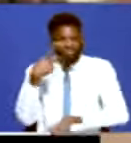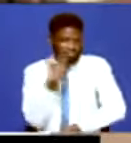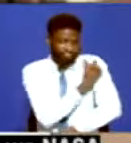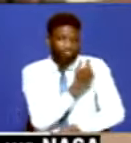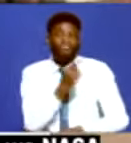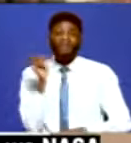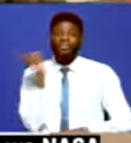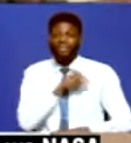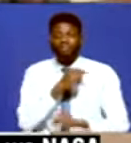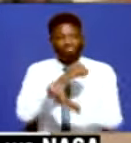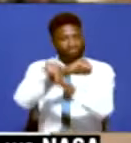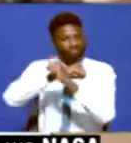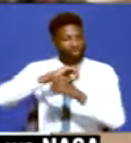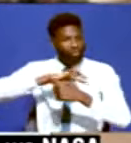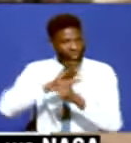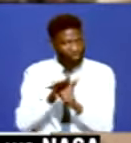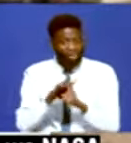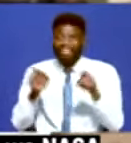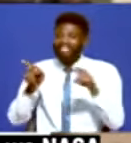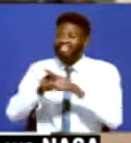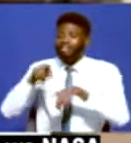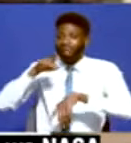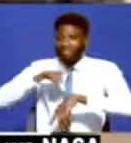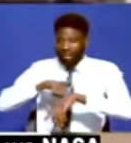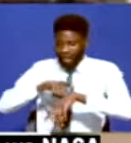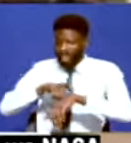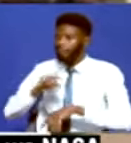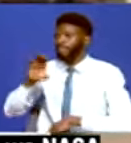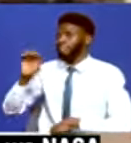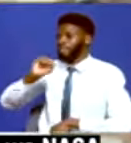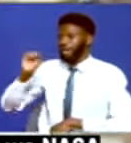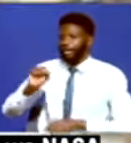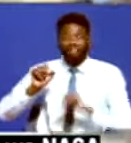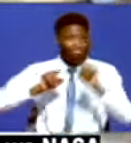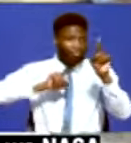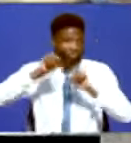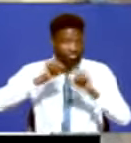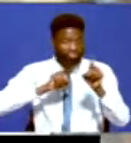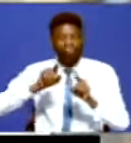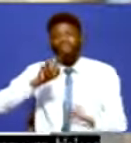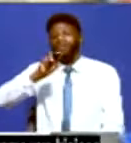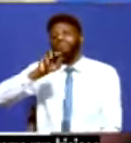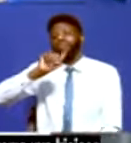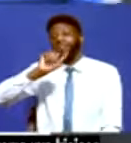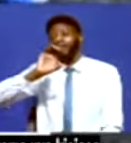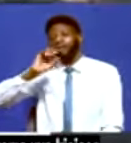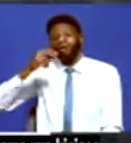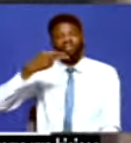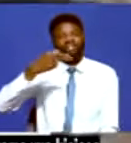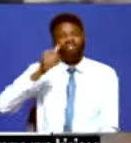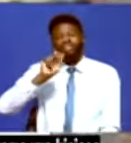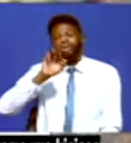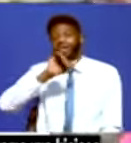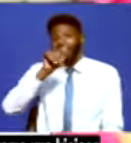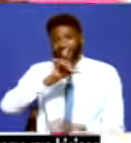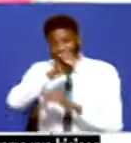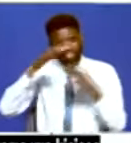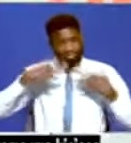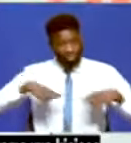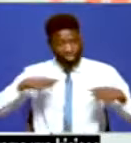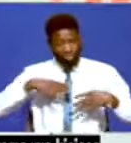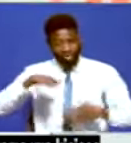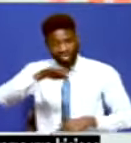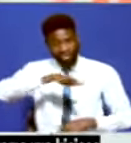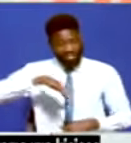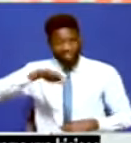nchini. Wakati huo huo, waziri wa uchukuzi James Masharia amewahimiza wadau katika sekta ya uchukuzi wakiwemo abiria wazingatie